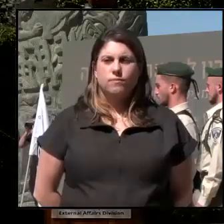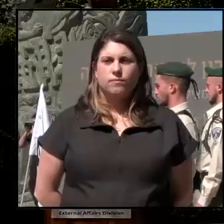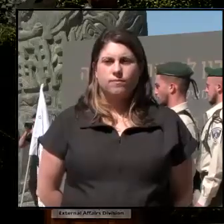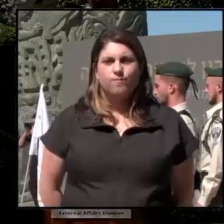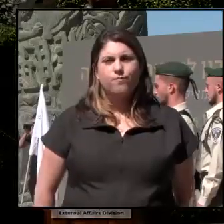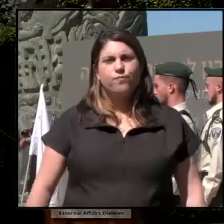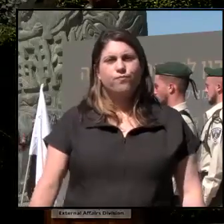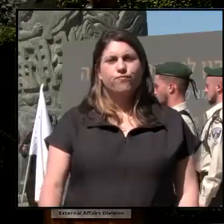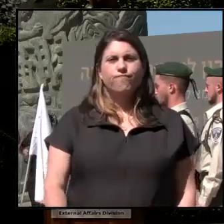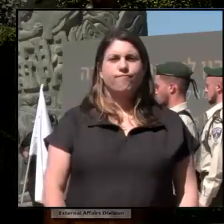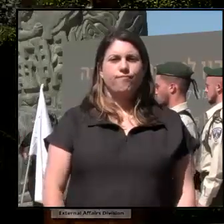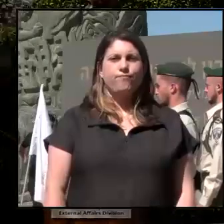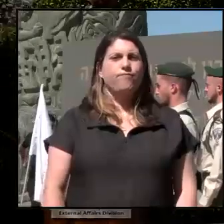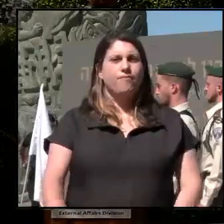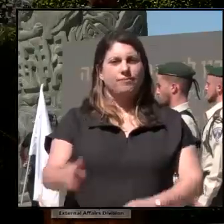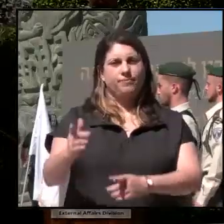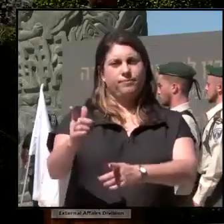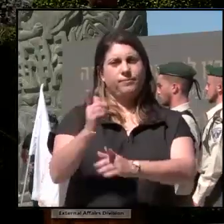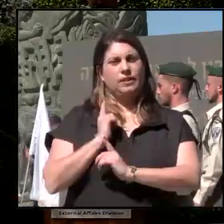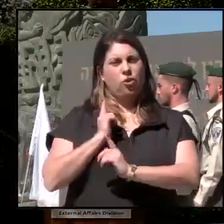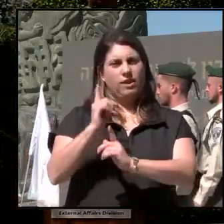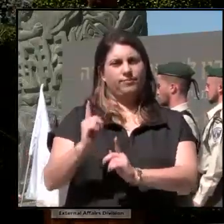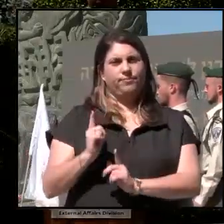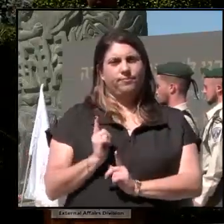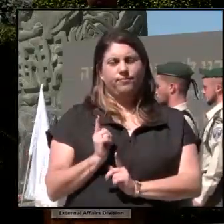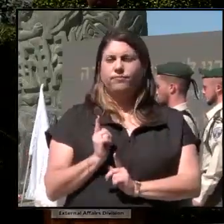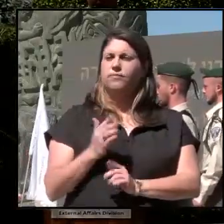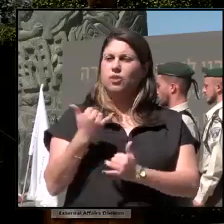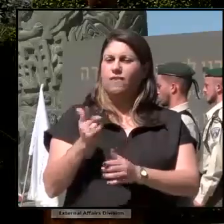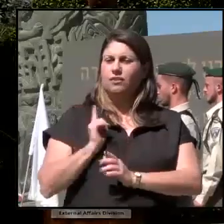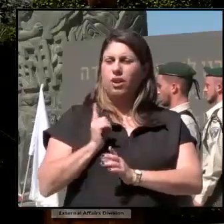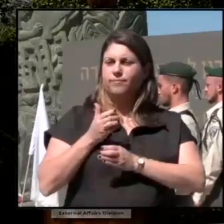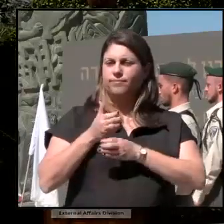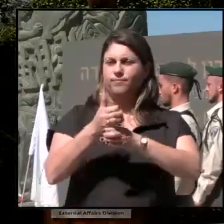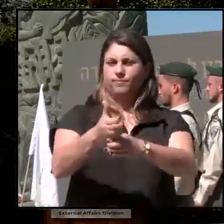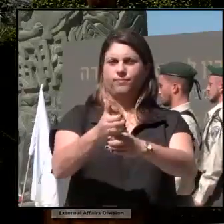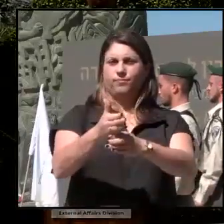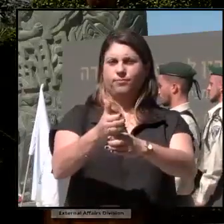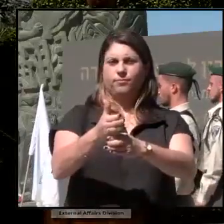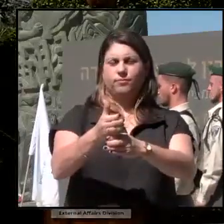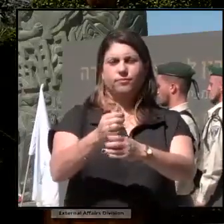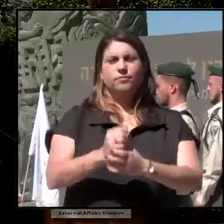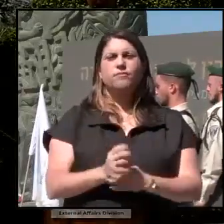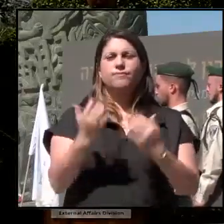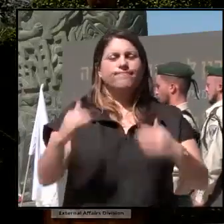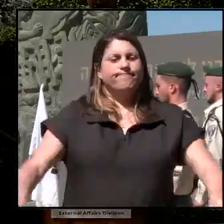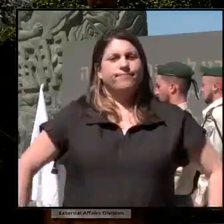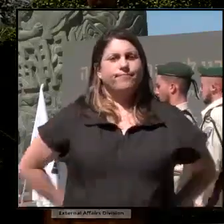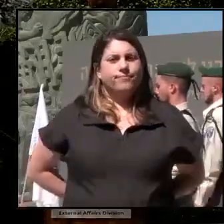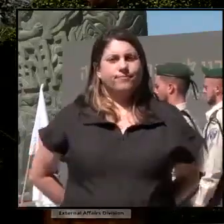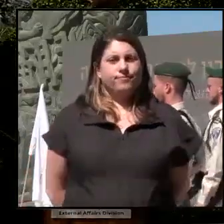שמר יחטיף את נשקו. טיף, שק. שמר יציג את נשקו. צייק, שק. שמר